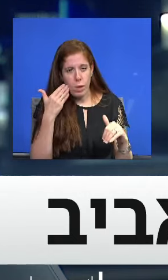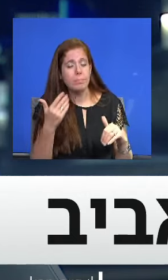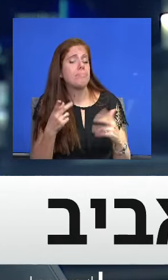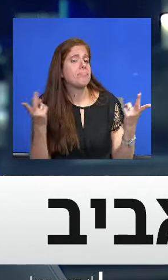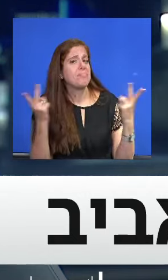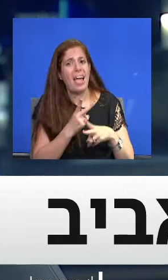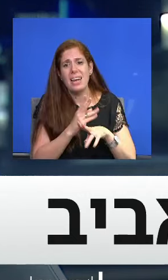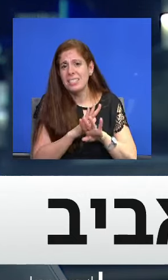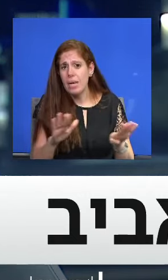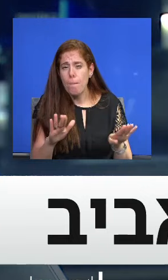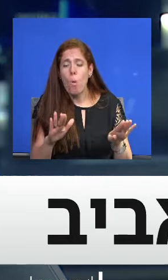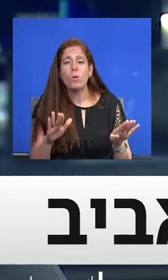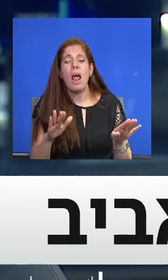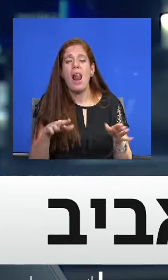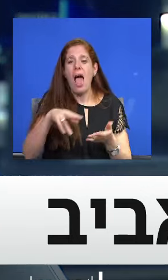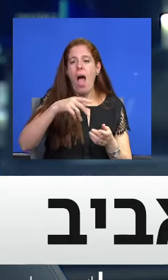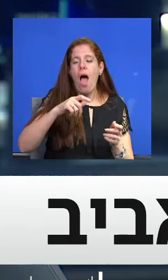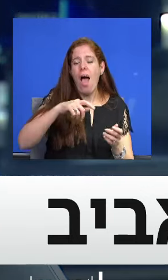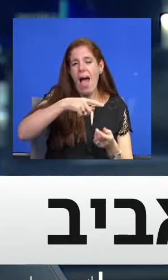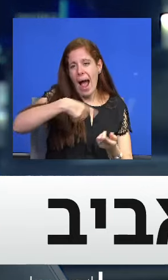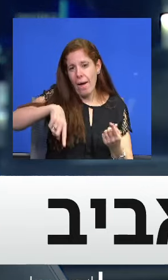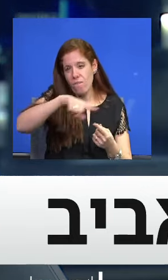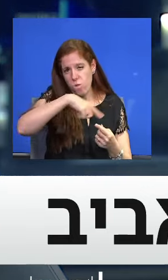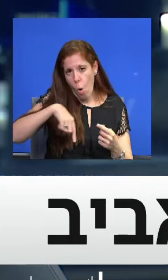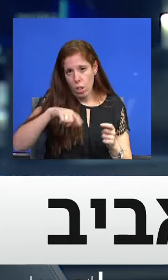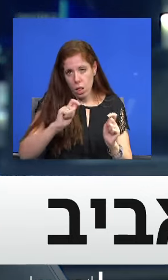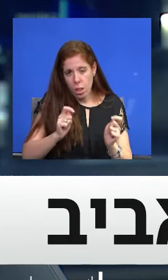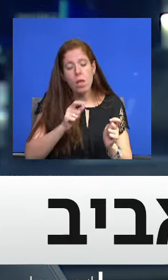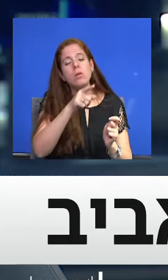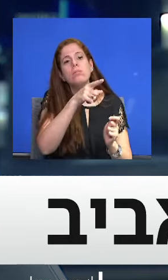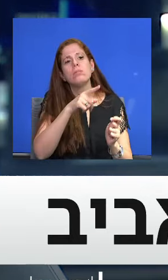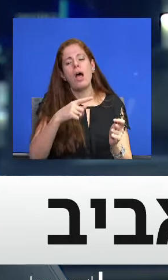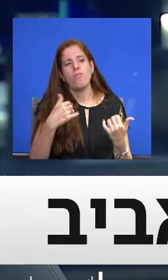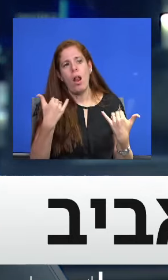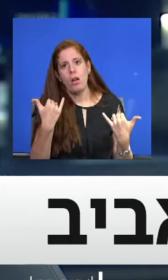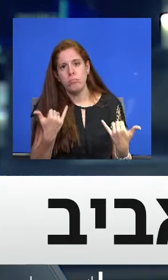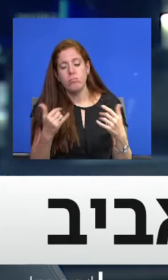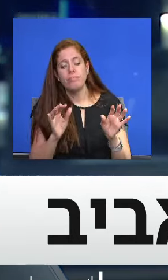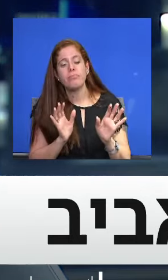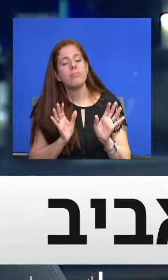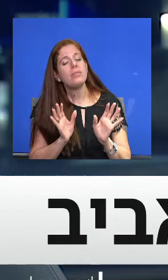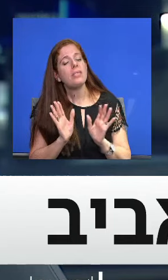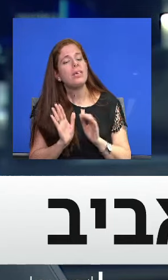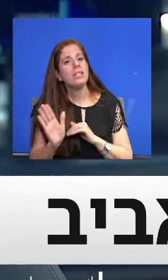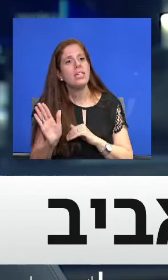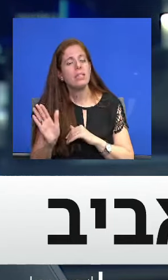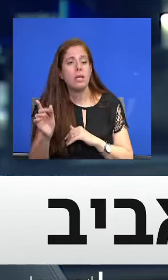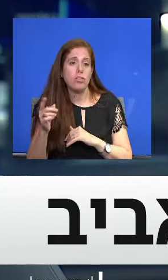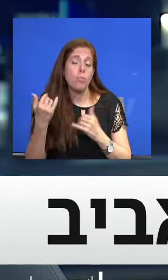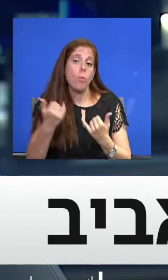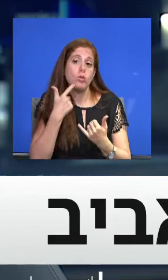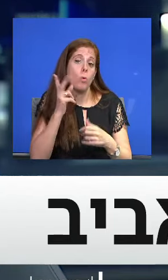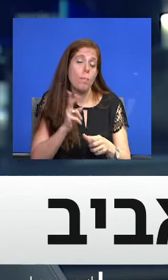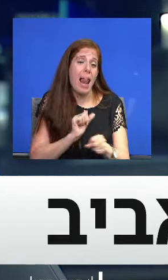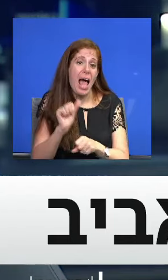על ההקפות, אבל ממש עדכון עוד הערב, נדחתה עתירת ראש יהודי, הם יכולים לערער